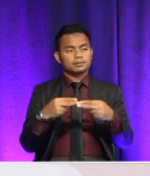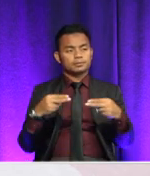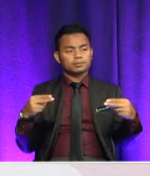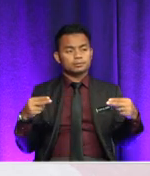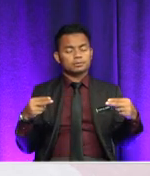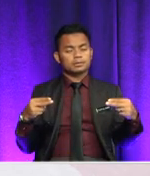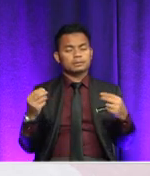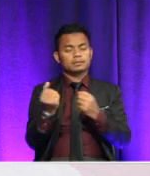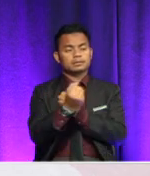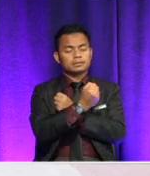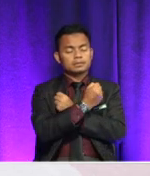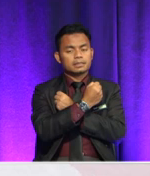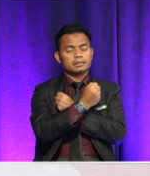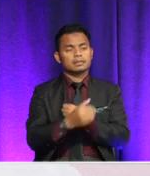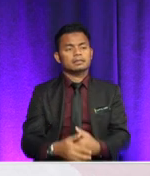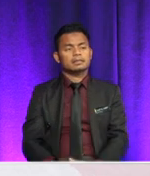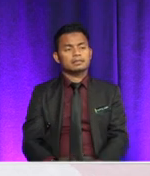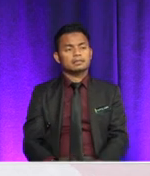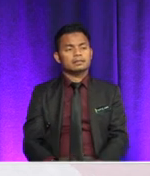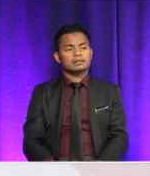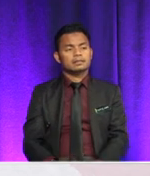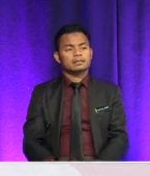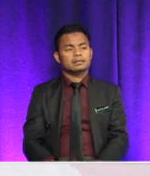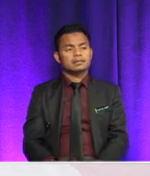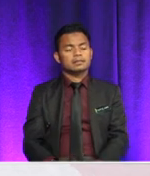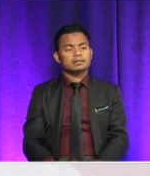Sayang Yang Sayang relatif